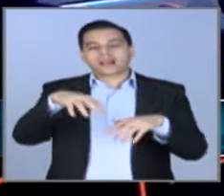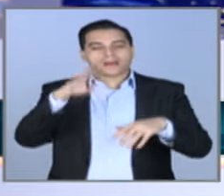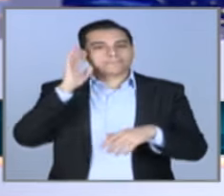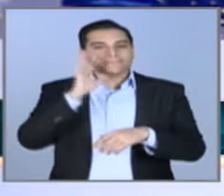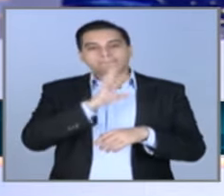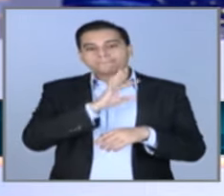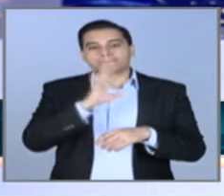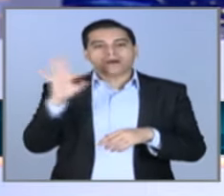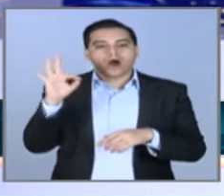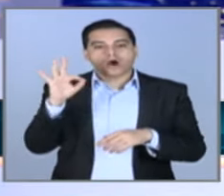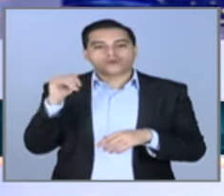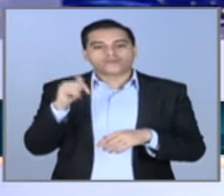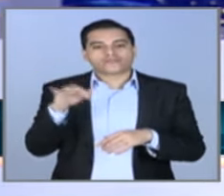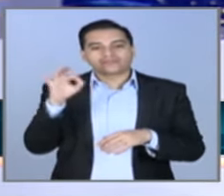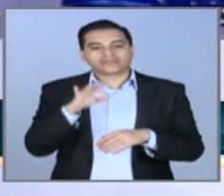جامعة القرويين؟